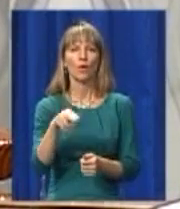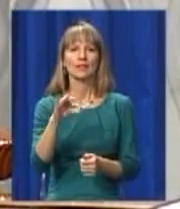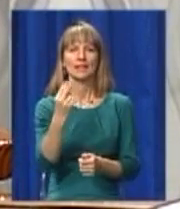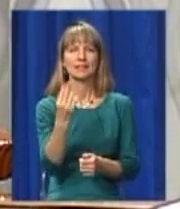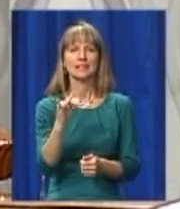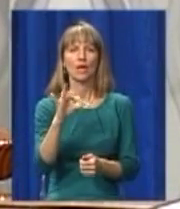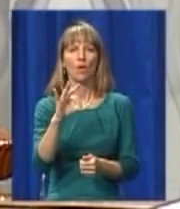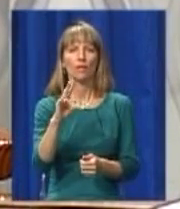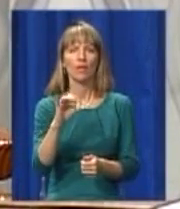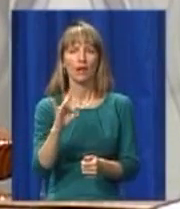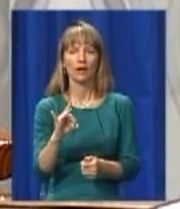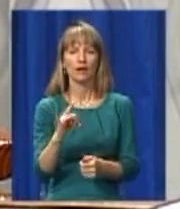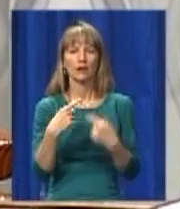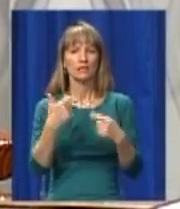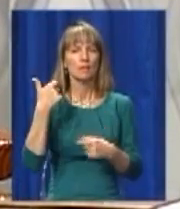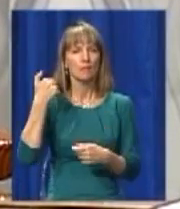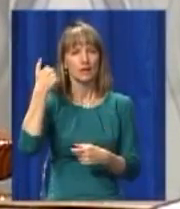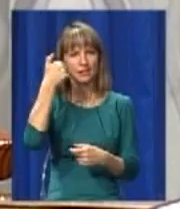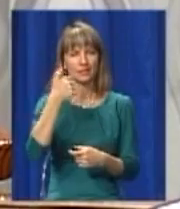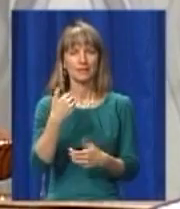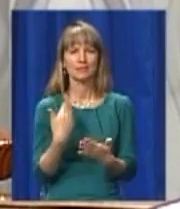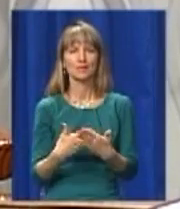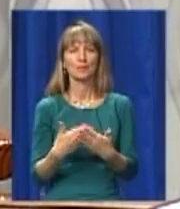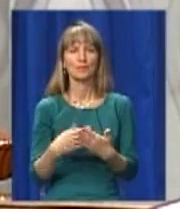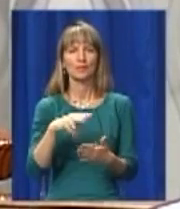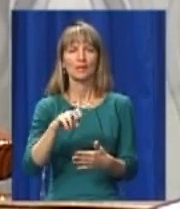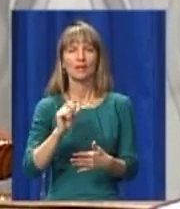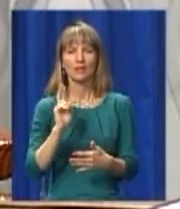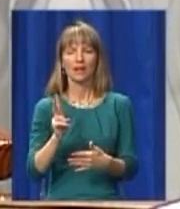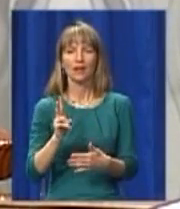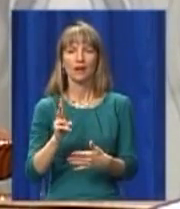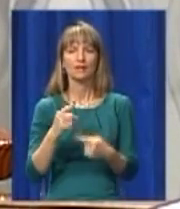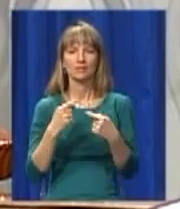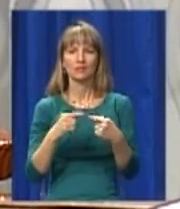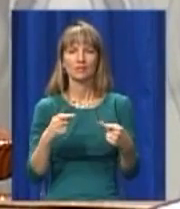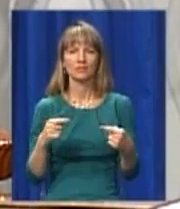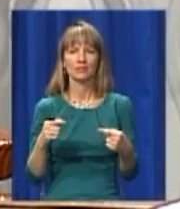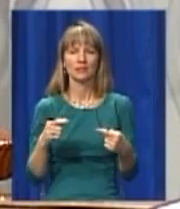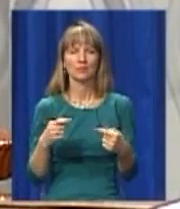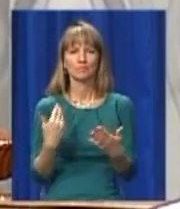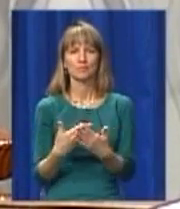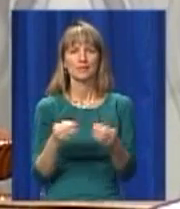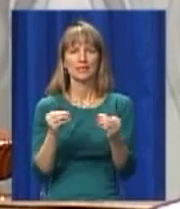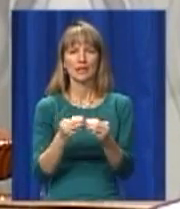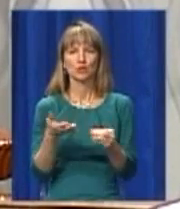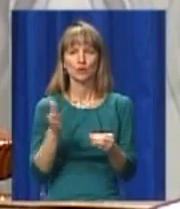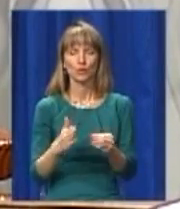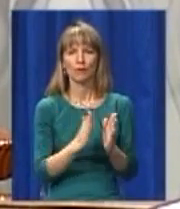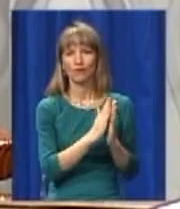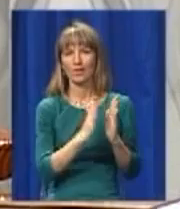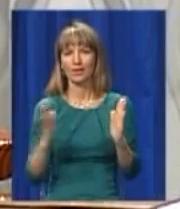и всякие брызгалки там, вот, например, там лак и тому подобное. Ну, вот, наверное, штук 10 их так стоят в